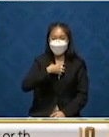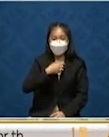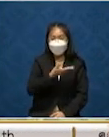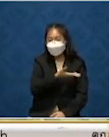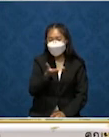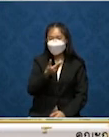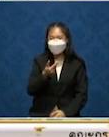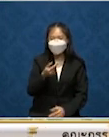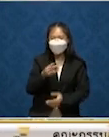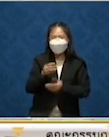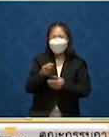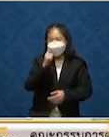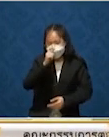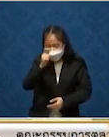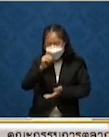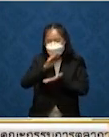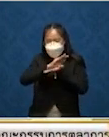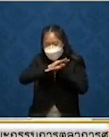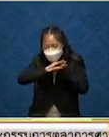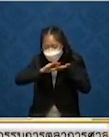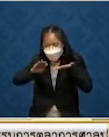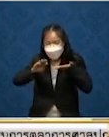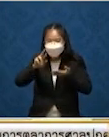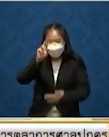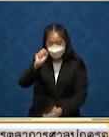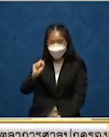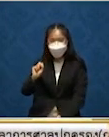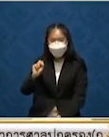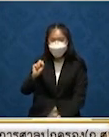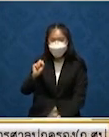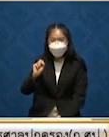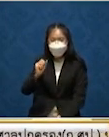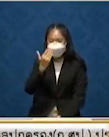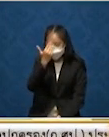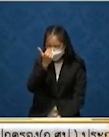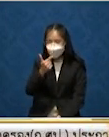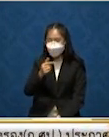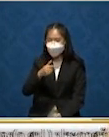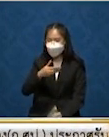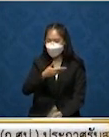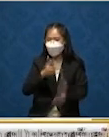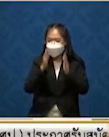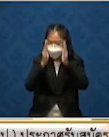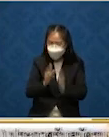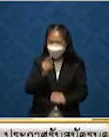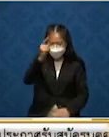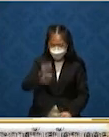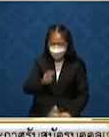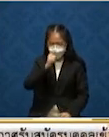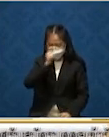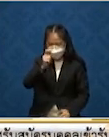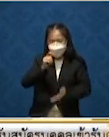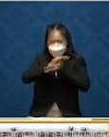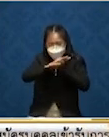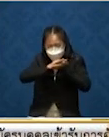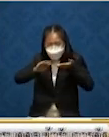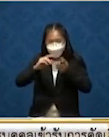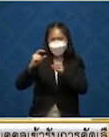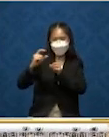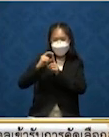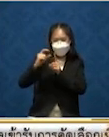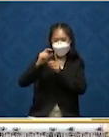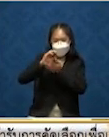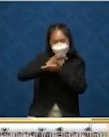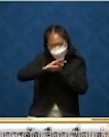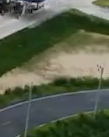จากภาพเก่าๆของประเทศไทยเหนือใต้ออกตกอีสานกลางและกรุงเทพในด้าน